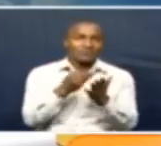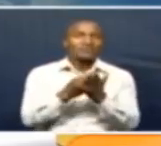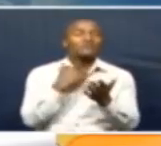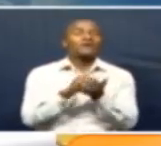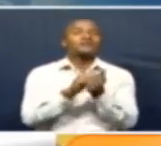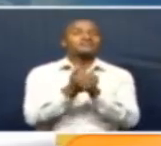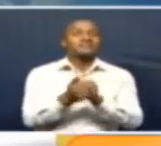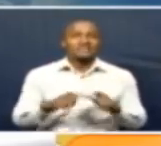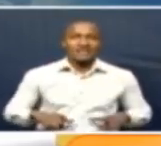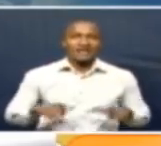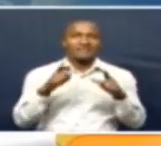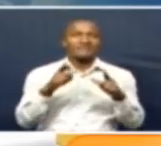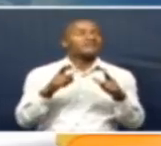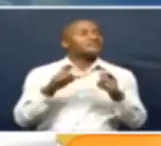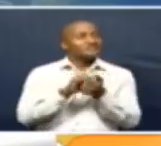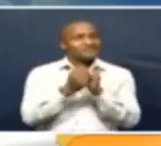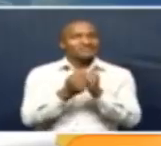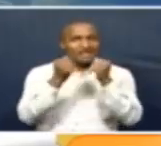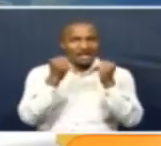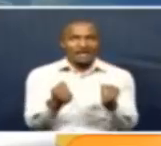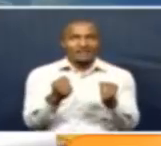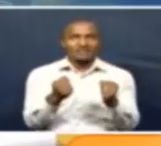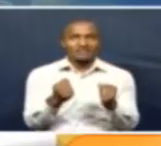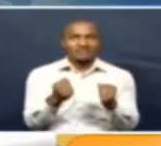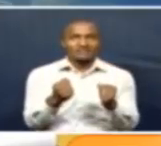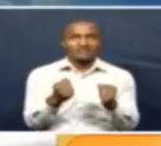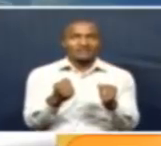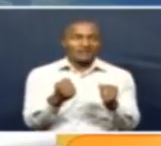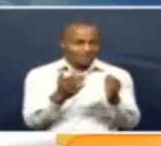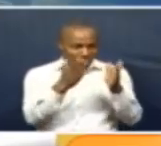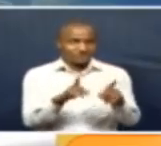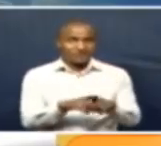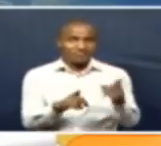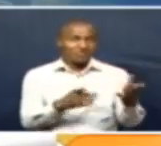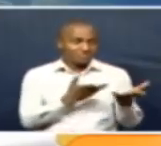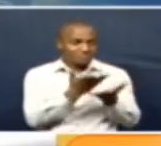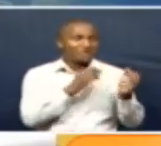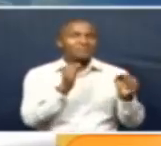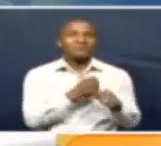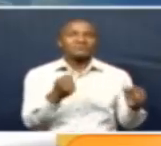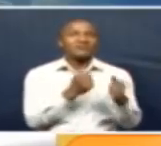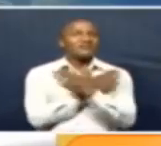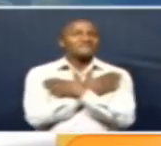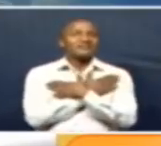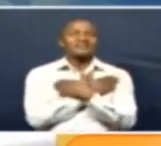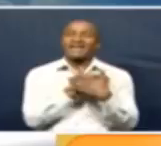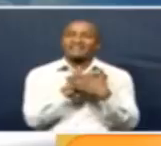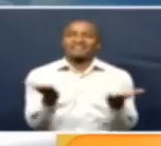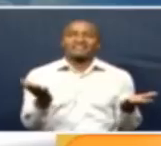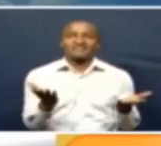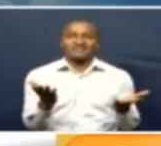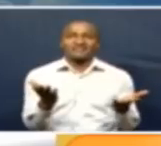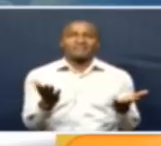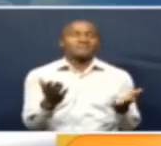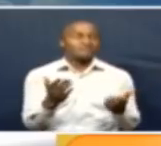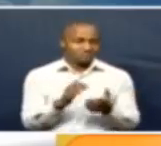sasa maisha yangu, singebadilika kwa sababu sinjazoea mtu kama wewe. Mm-hmm. Tuongee. So sina rafiki, yule rafiki ninayesa tafuta ni